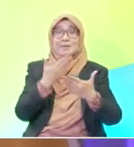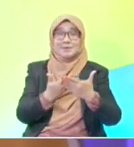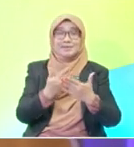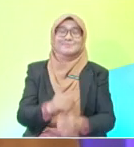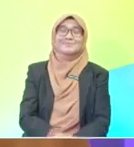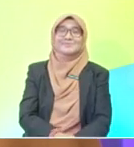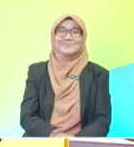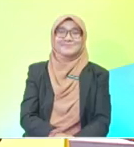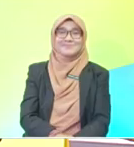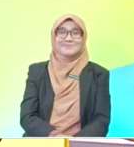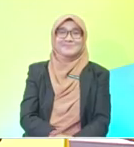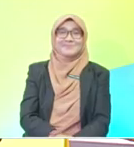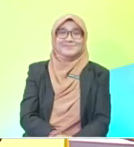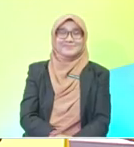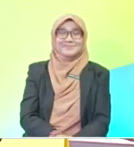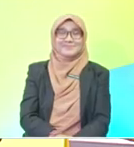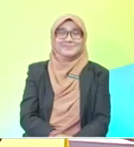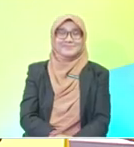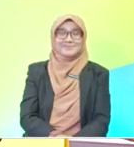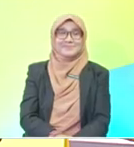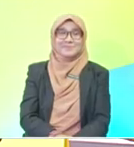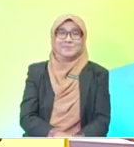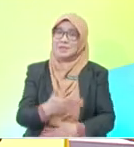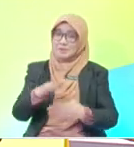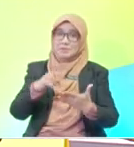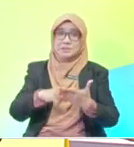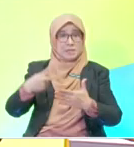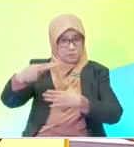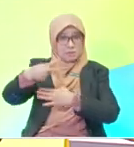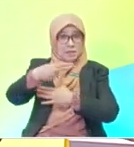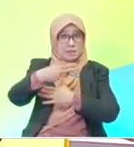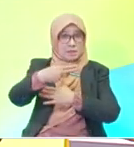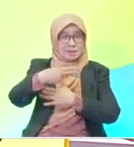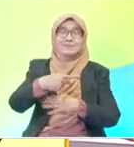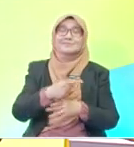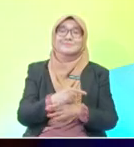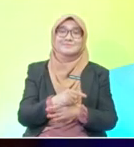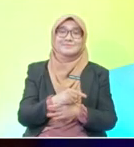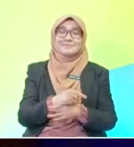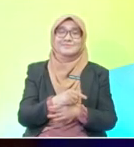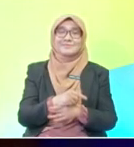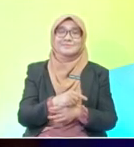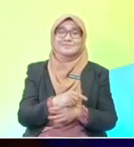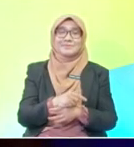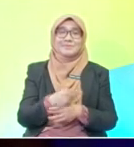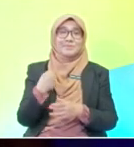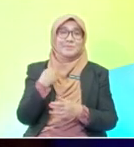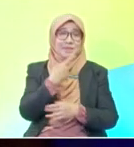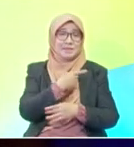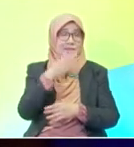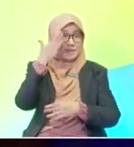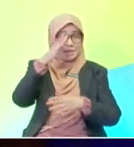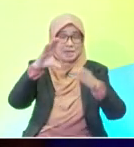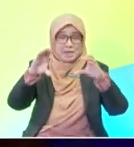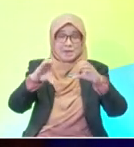cikgu. Adakah lapan kita nak gunting, cikgu? Okey, kalau untuk pengetahuan Abang Fizi, ya, kita akan lakukan aktiviti